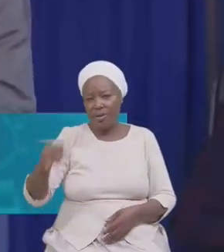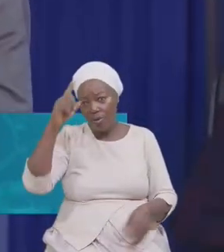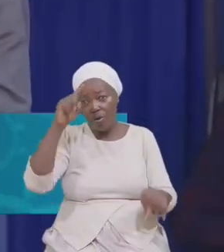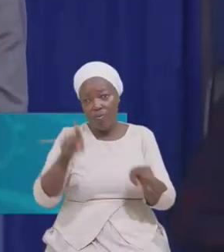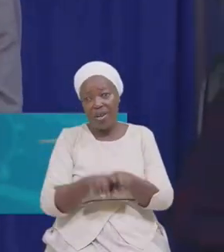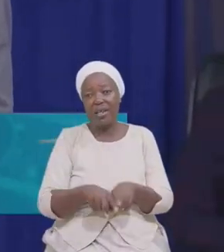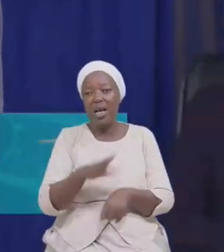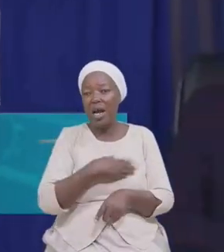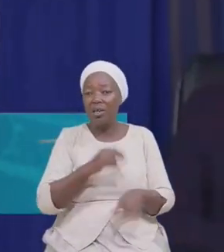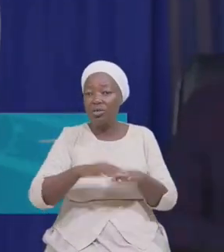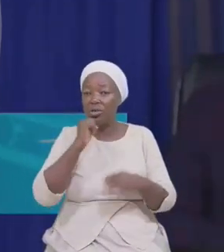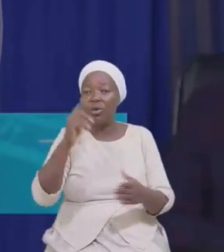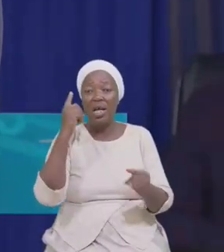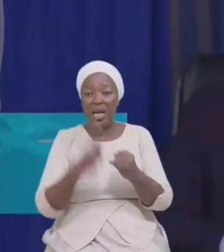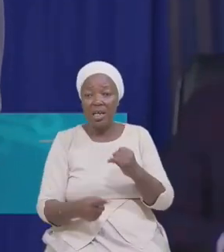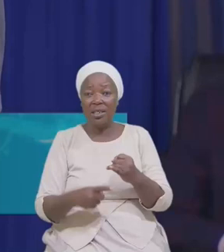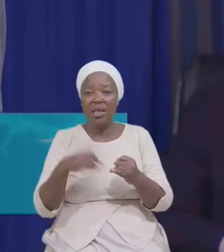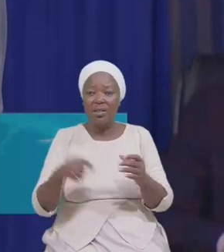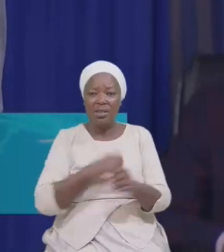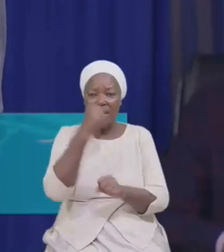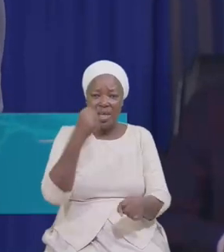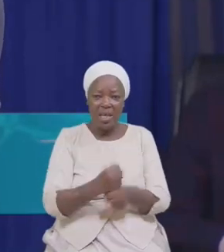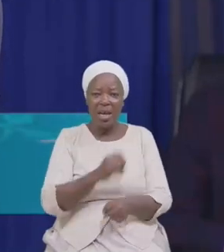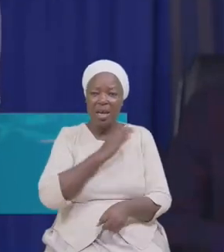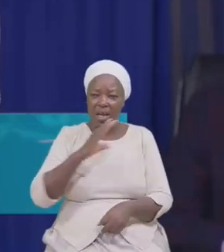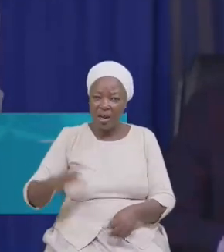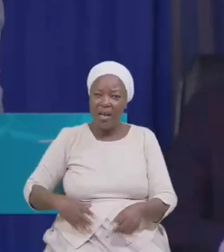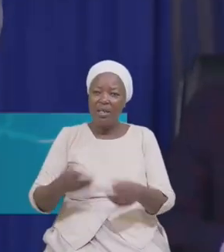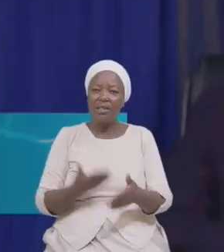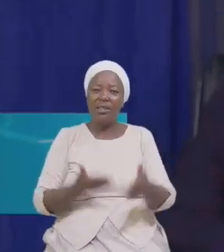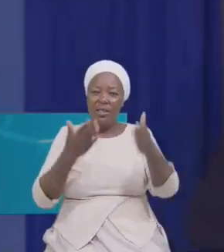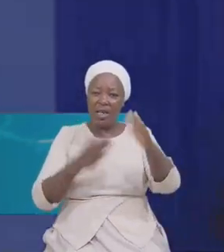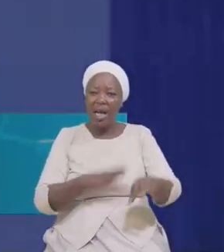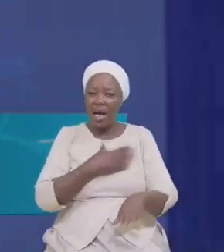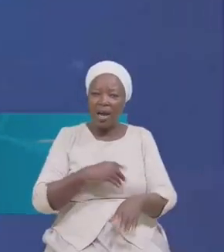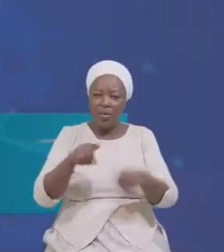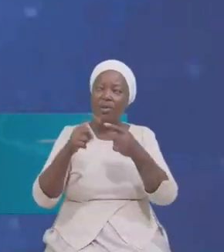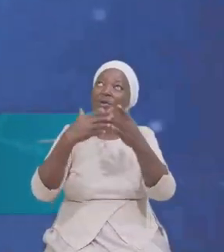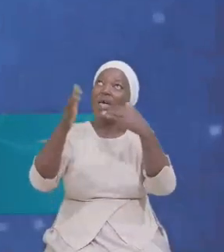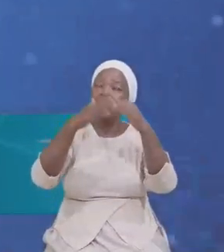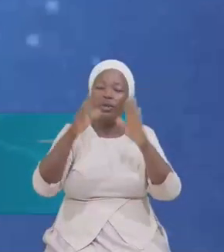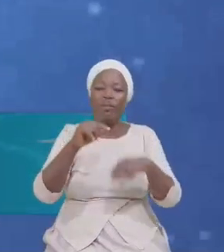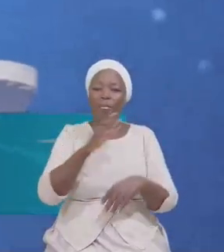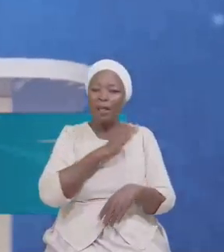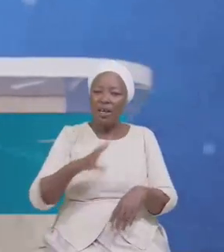Et ça ne prend pas de fin. L'année où Christ est mort et allé au ciel, il n'est pas mort.